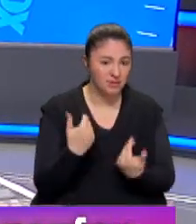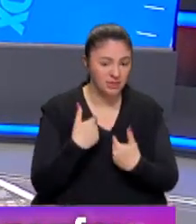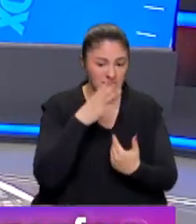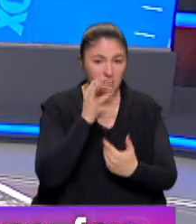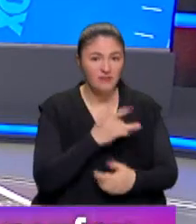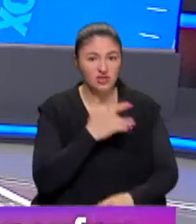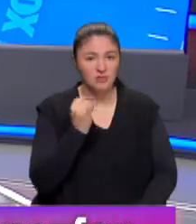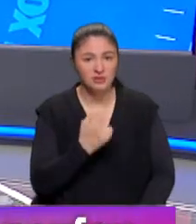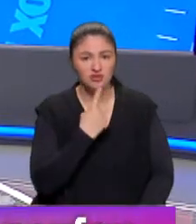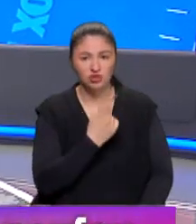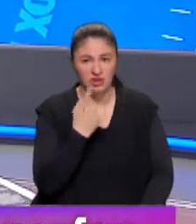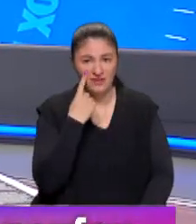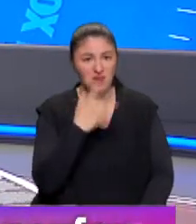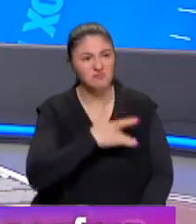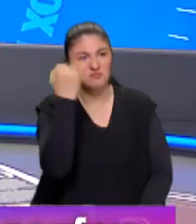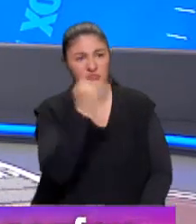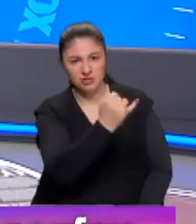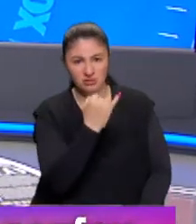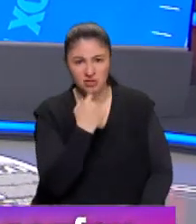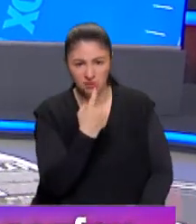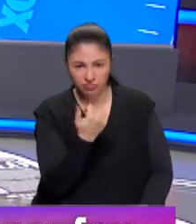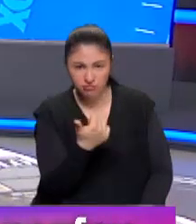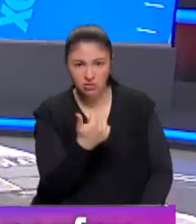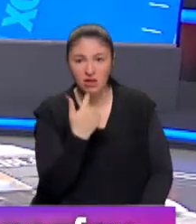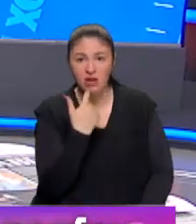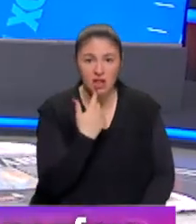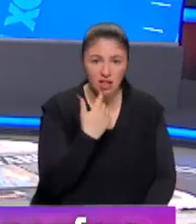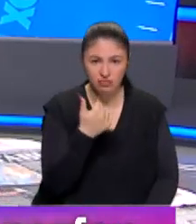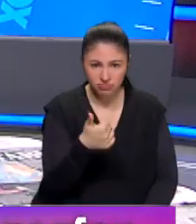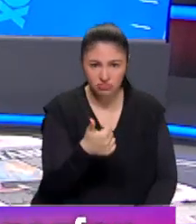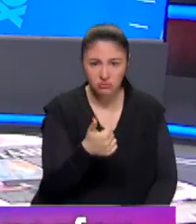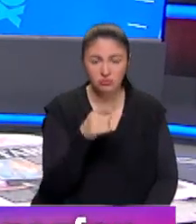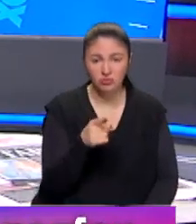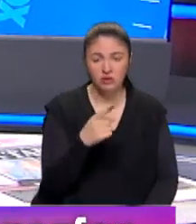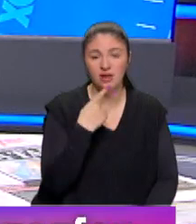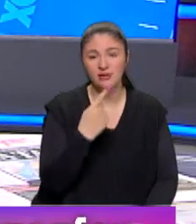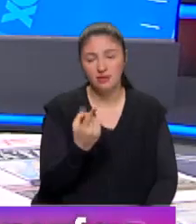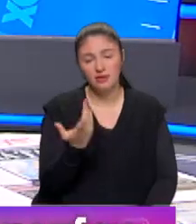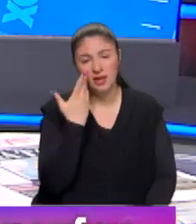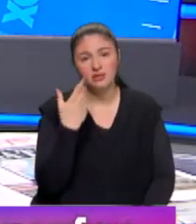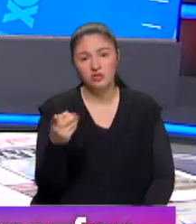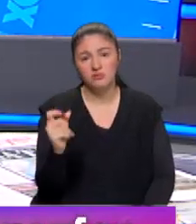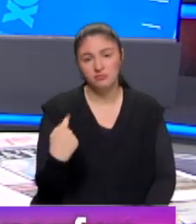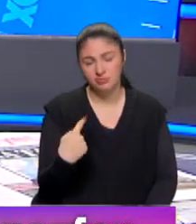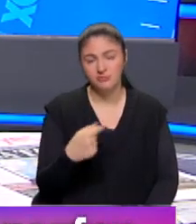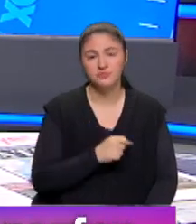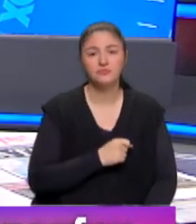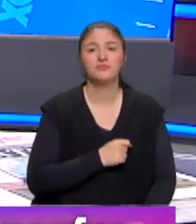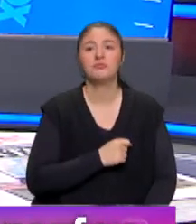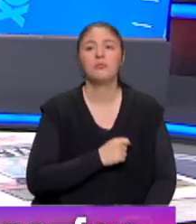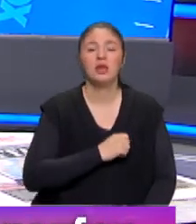biz kime vicdansız diyeceğiz? Devlete vicdansız diyebilir miyiz? Dilimiz varır mı buna diye izleyicimiz yazmış,